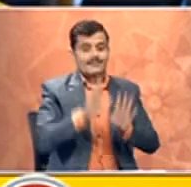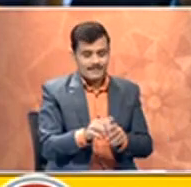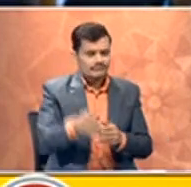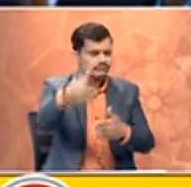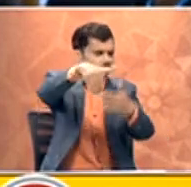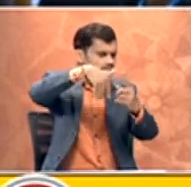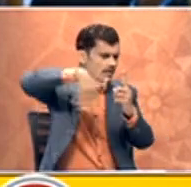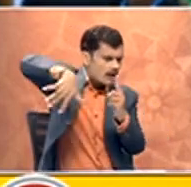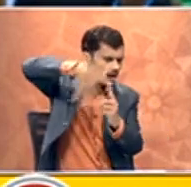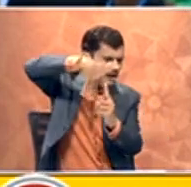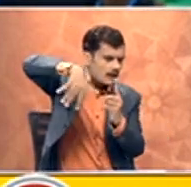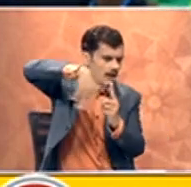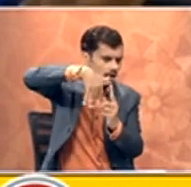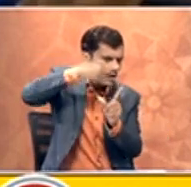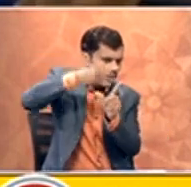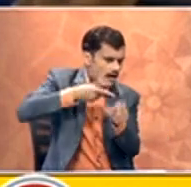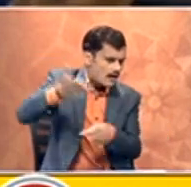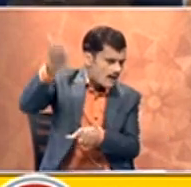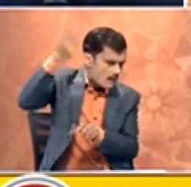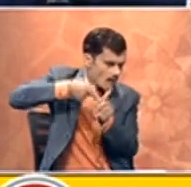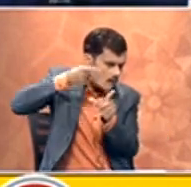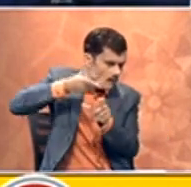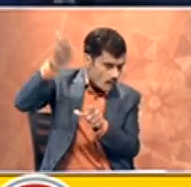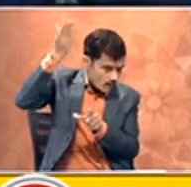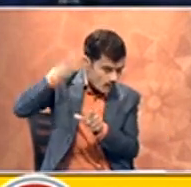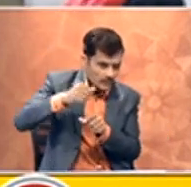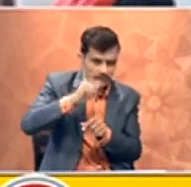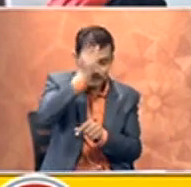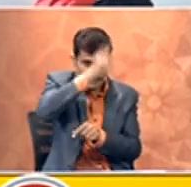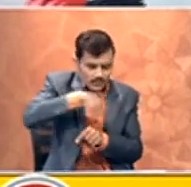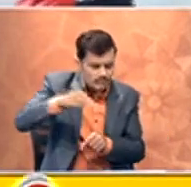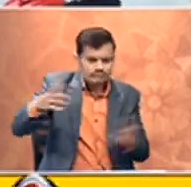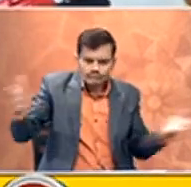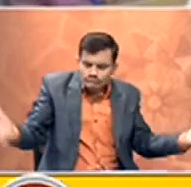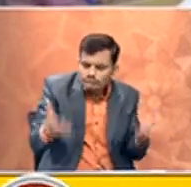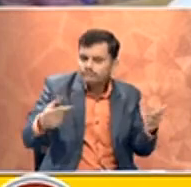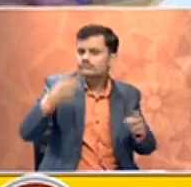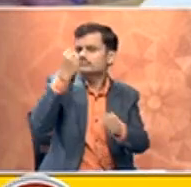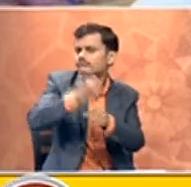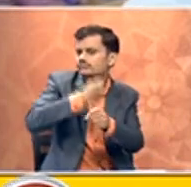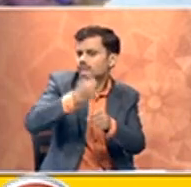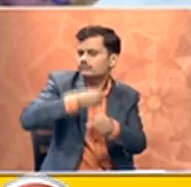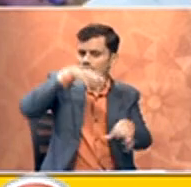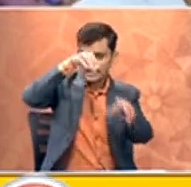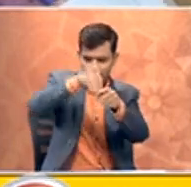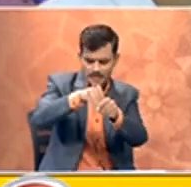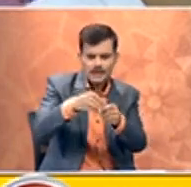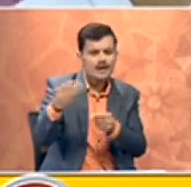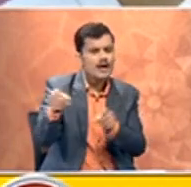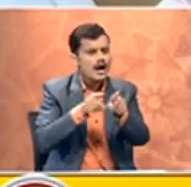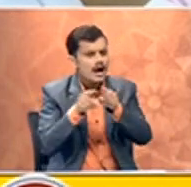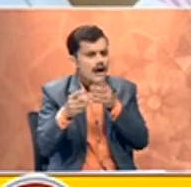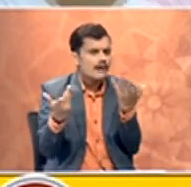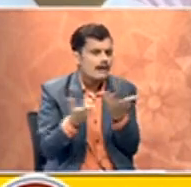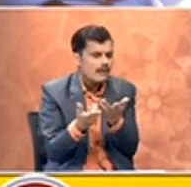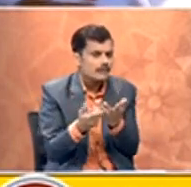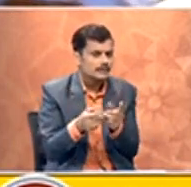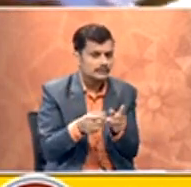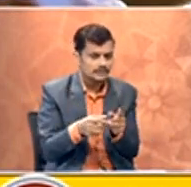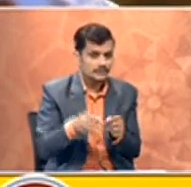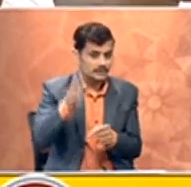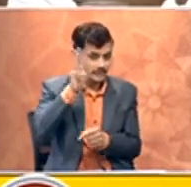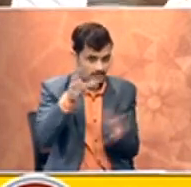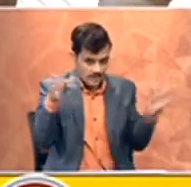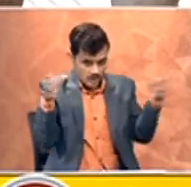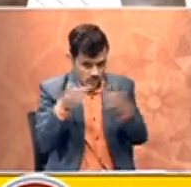पीछे बीते वर्षों में देश का विशेष योगदान भी है। जैसे 3 संस्कृत